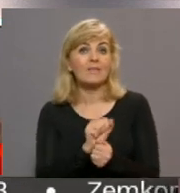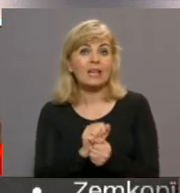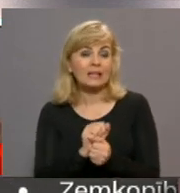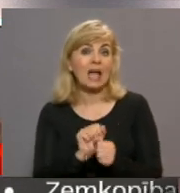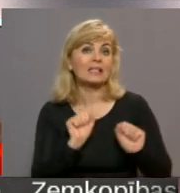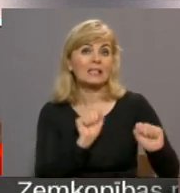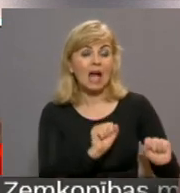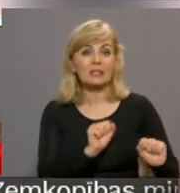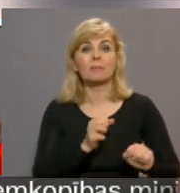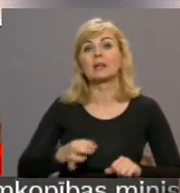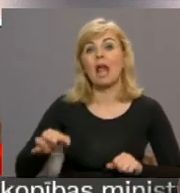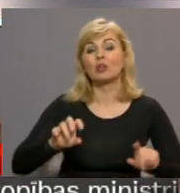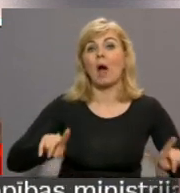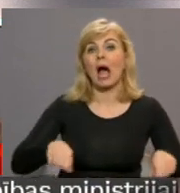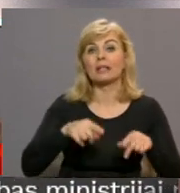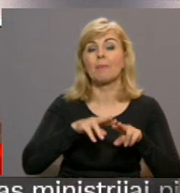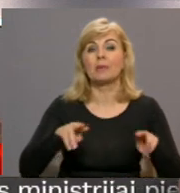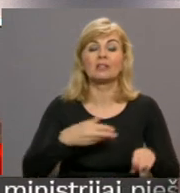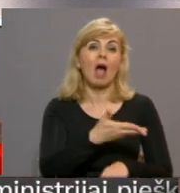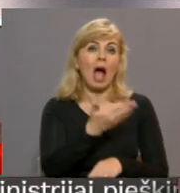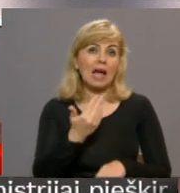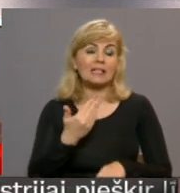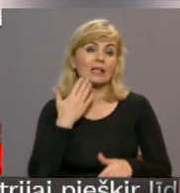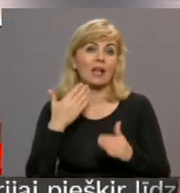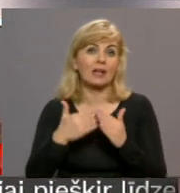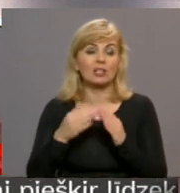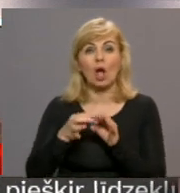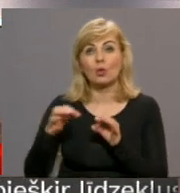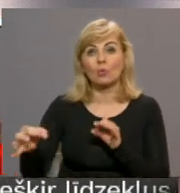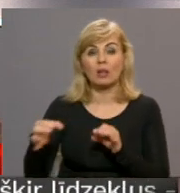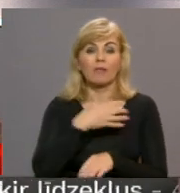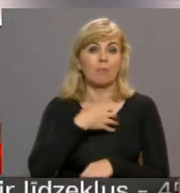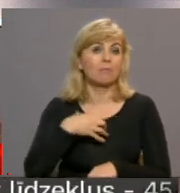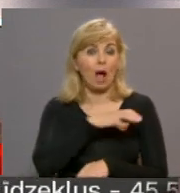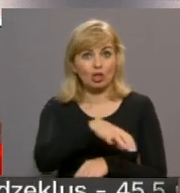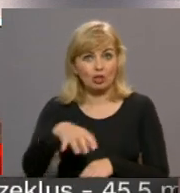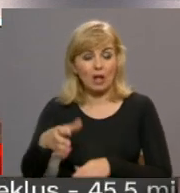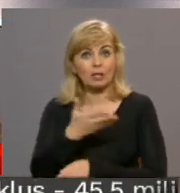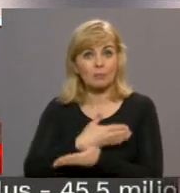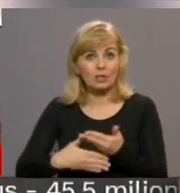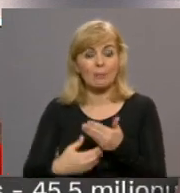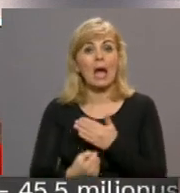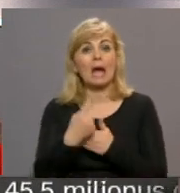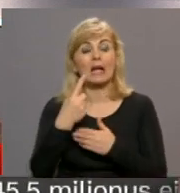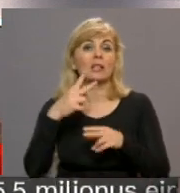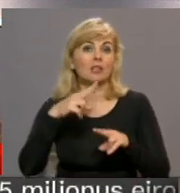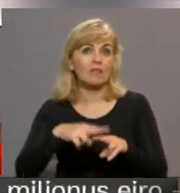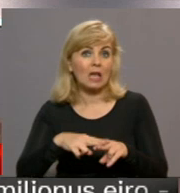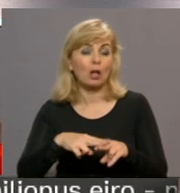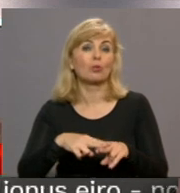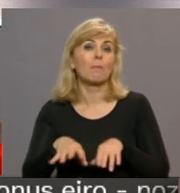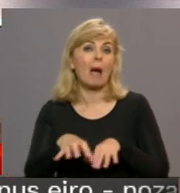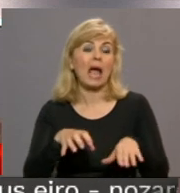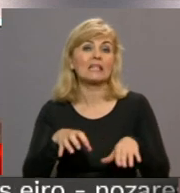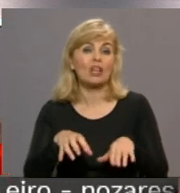un reģionālās attīstības ministrija aicina Rēzeknes un novada pašvaldības sadarboties un rast vietu likumīgai mīluļu apbedīšanai.